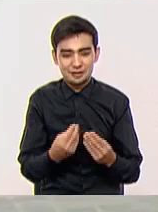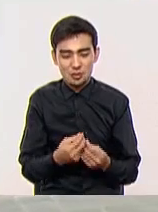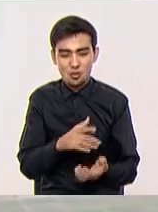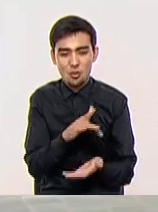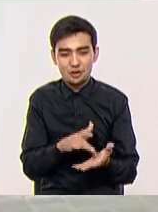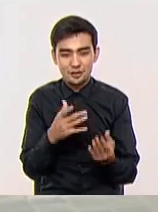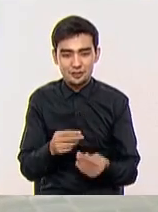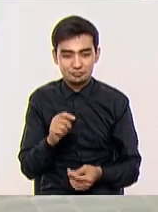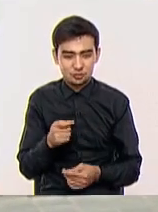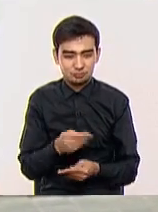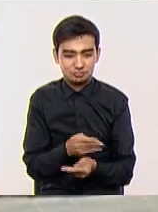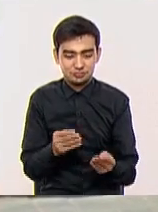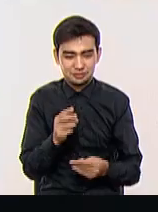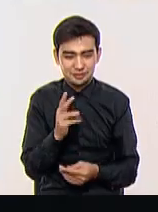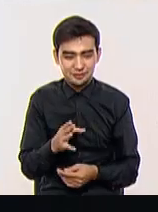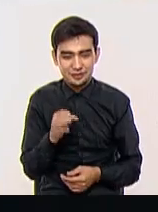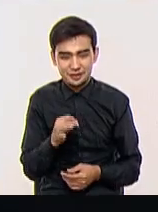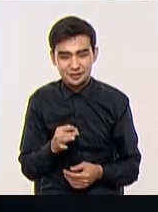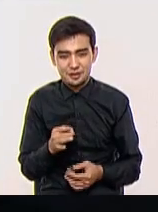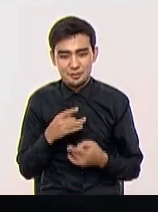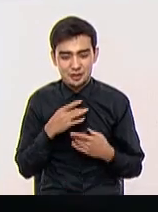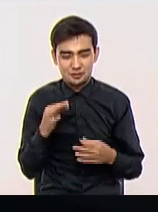күнінде баспаналы болып, мерекеде